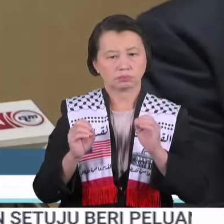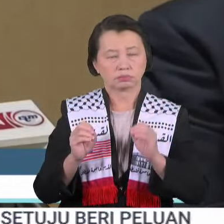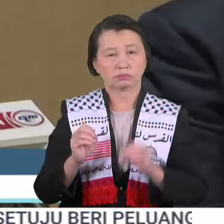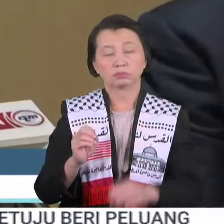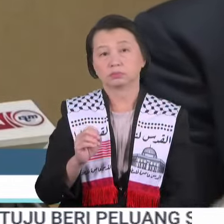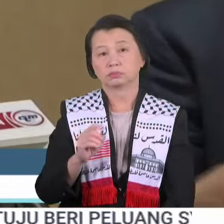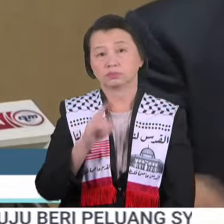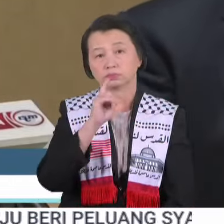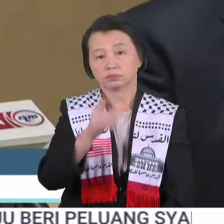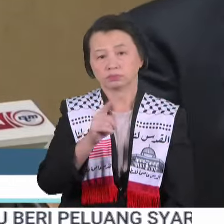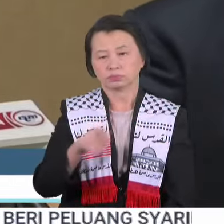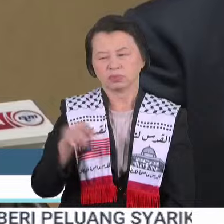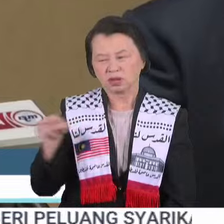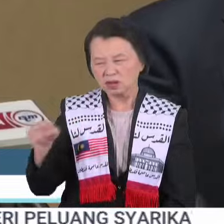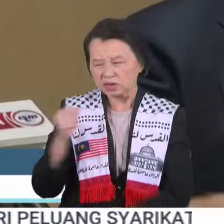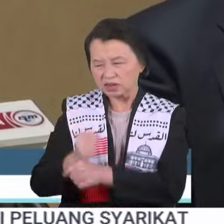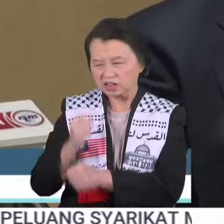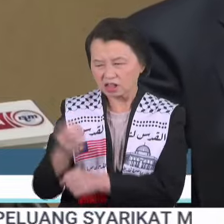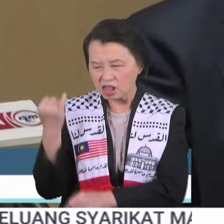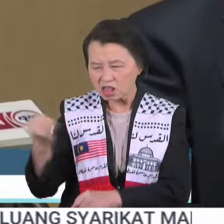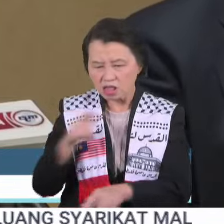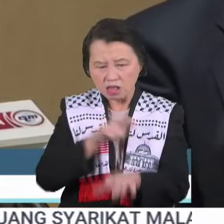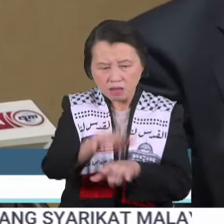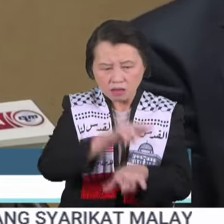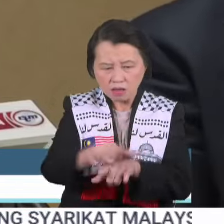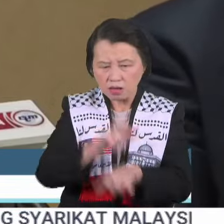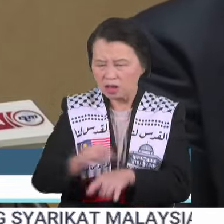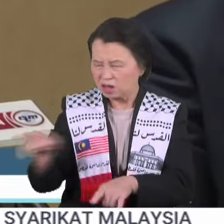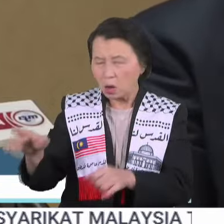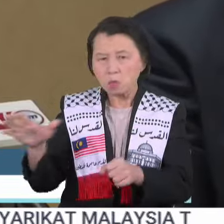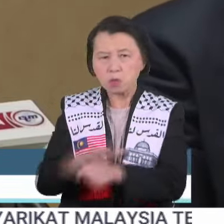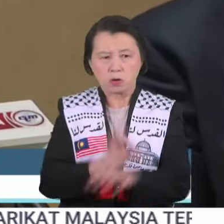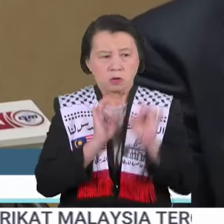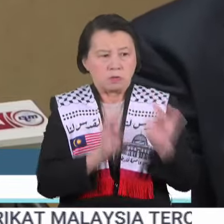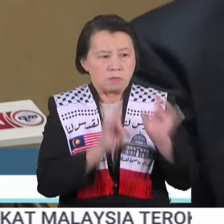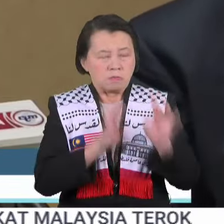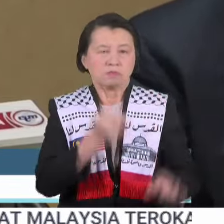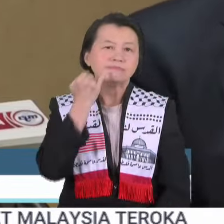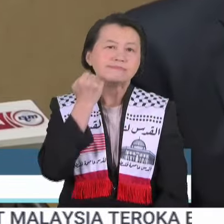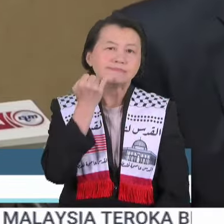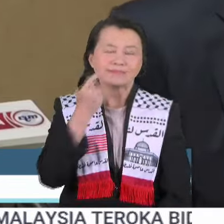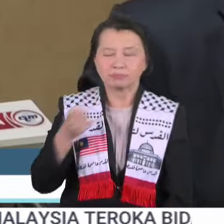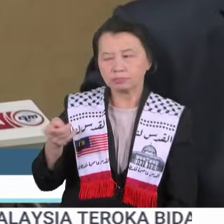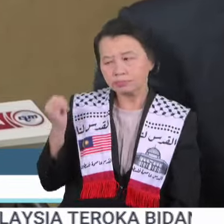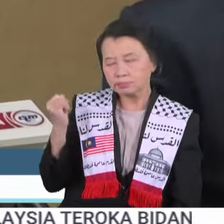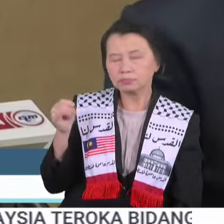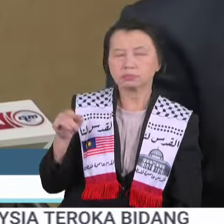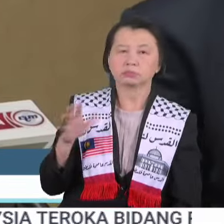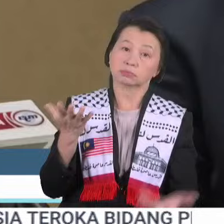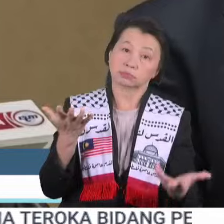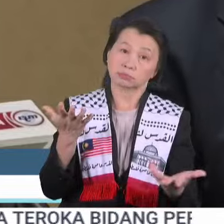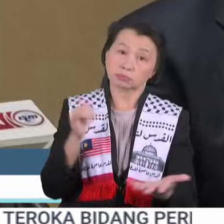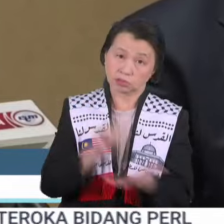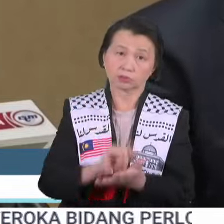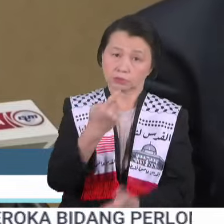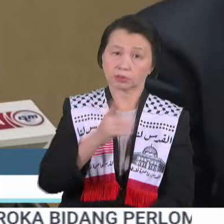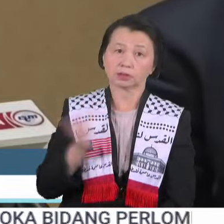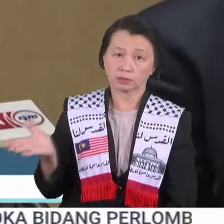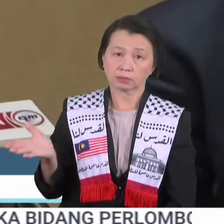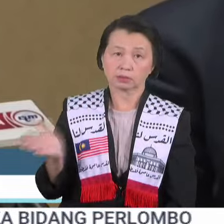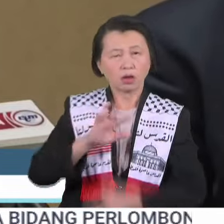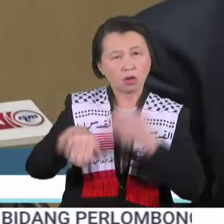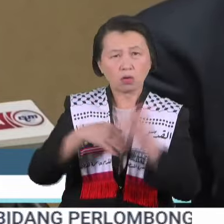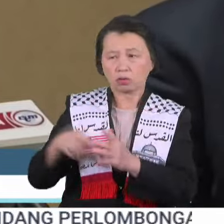Kerjanya menghasut, penuh dengan kebencian dan dengki. Itu saja. Kalau maknanya